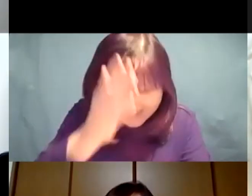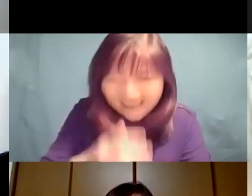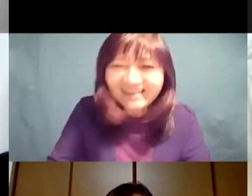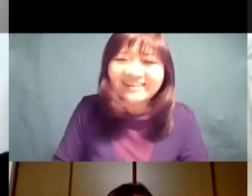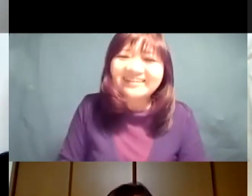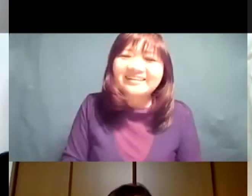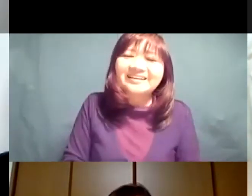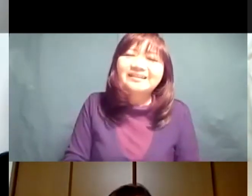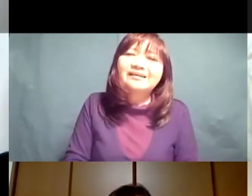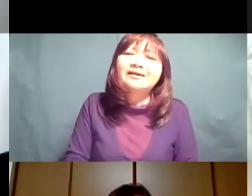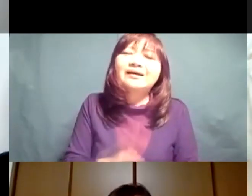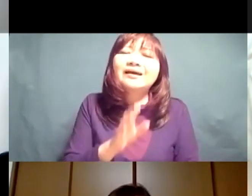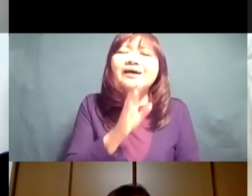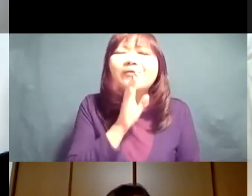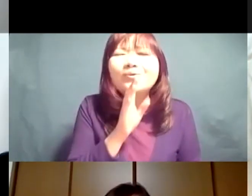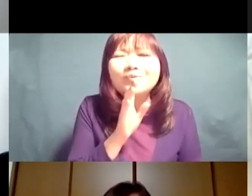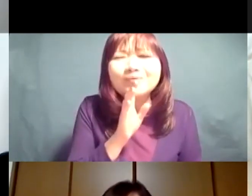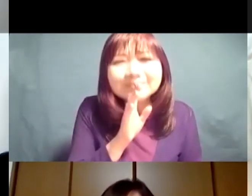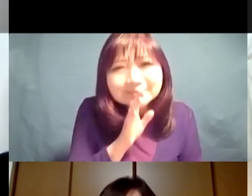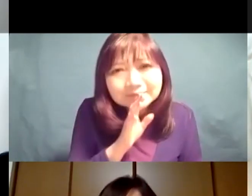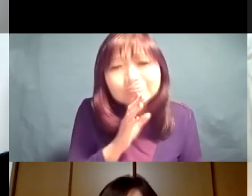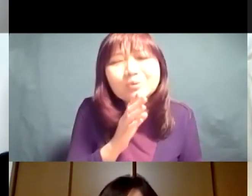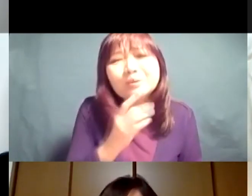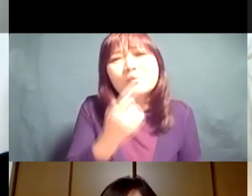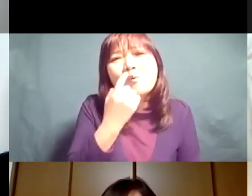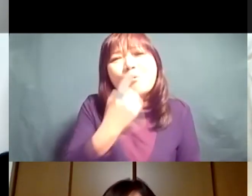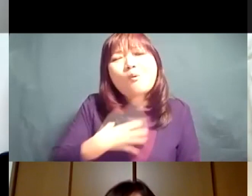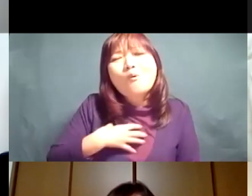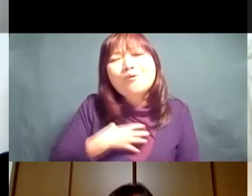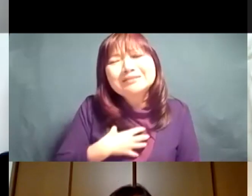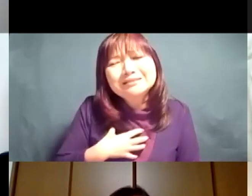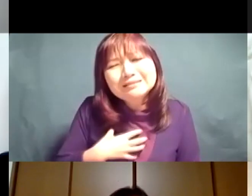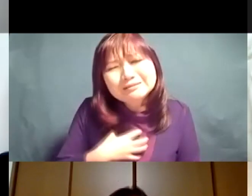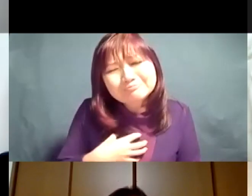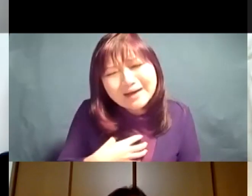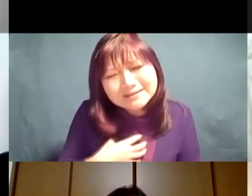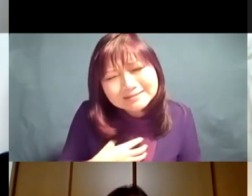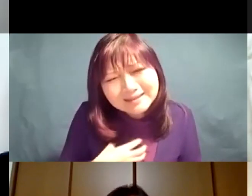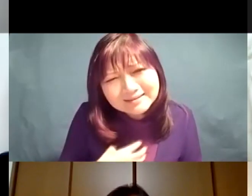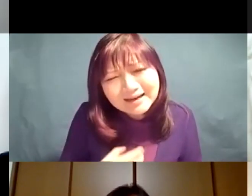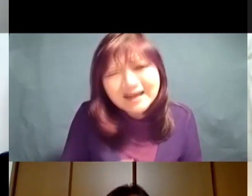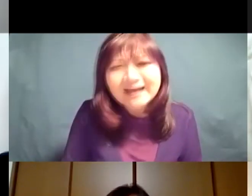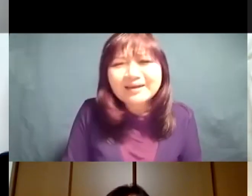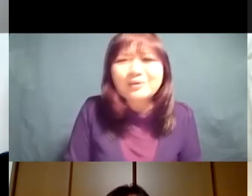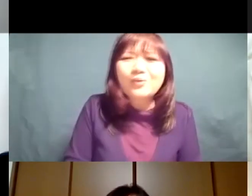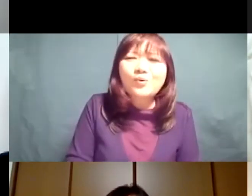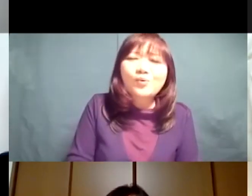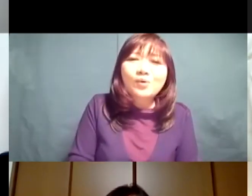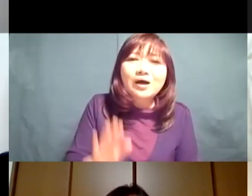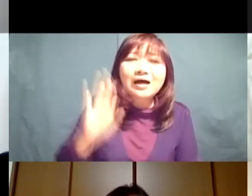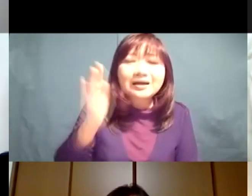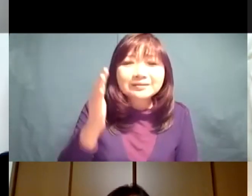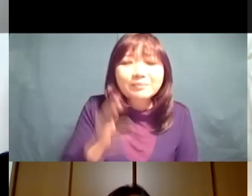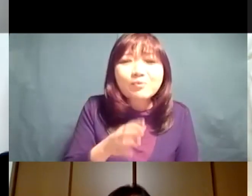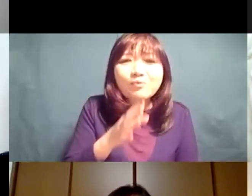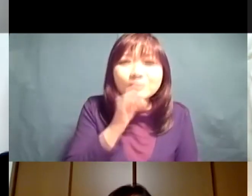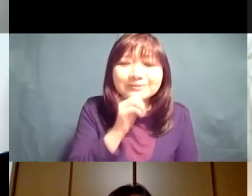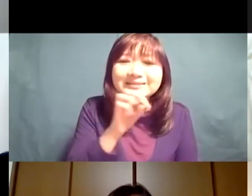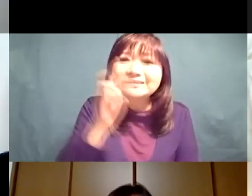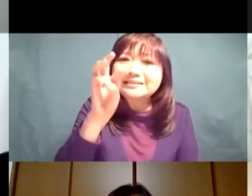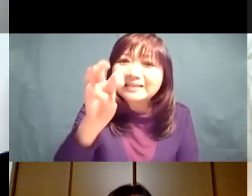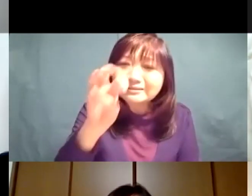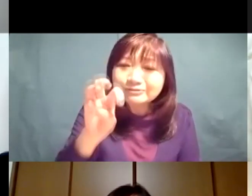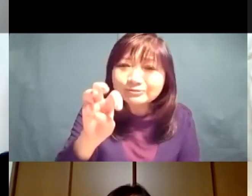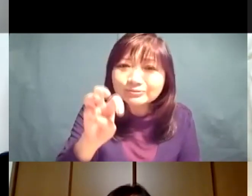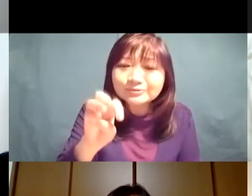ありがとうございます。一時はどうなることかと思いましたが、